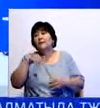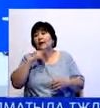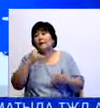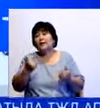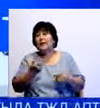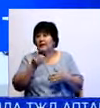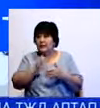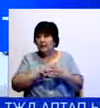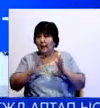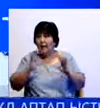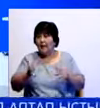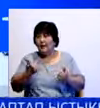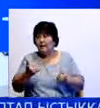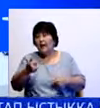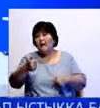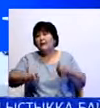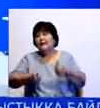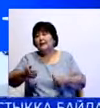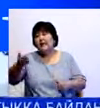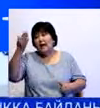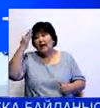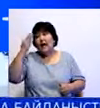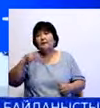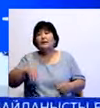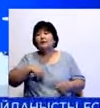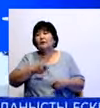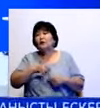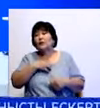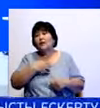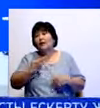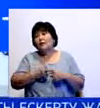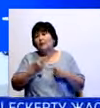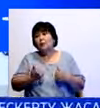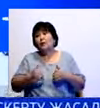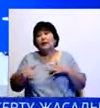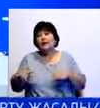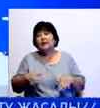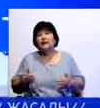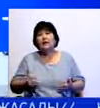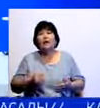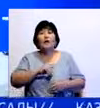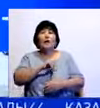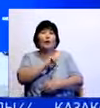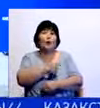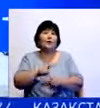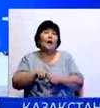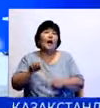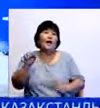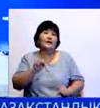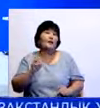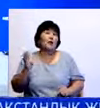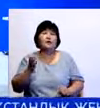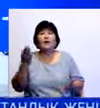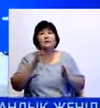отыр. Себебі әлемдік нарықта бәсекеге қабілеттілік өте маңызды. Зауыттың бүгінгі тыныс-тіршілігі мен қуаты туралы Азамат Әуесханның